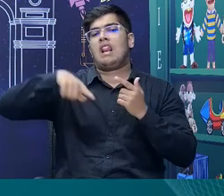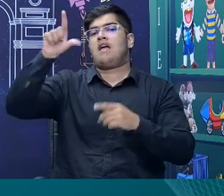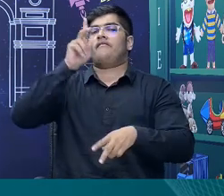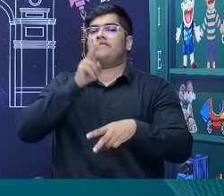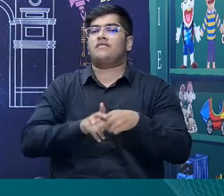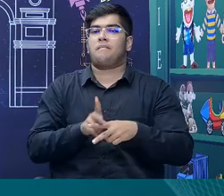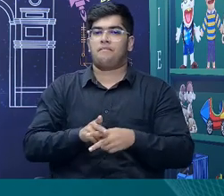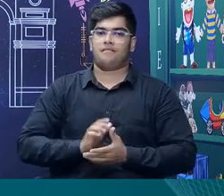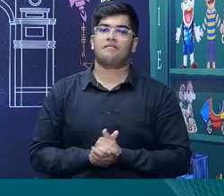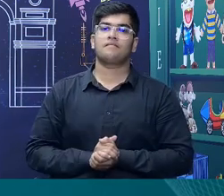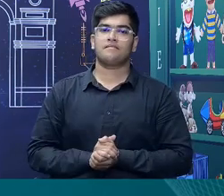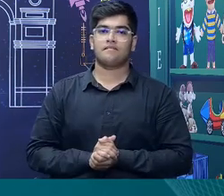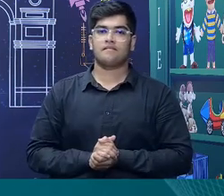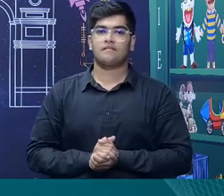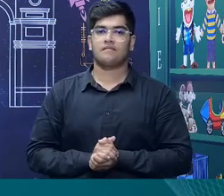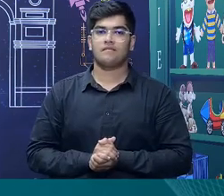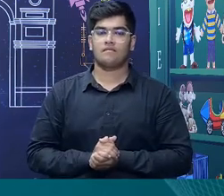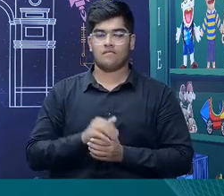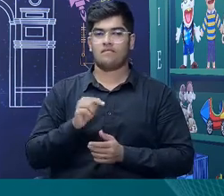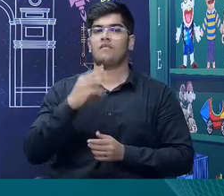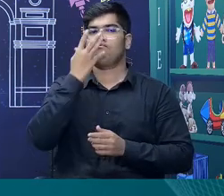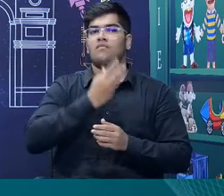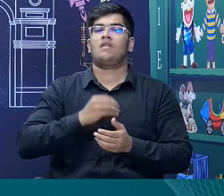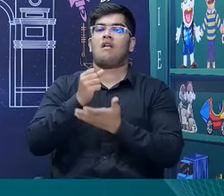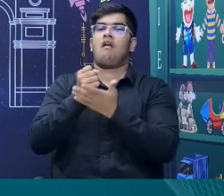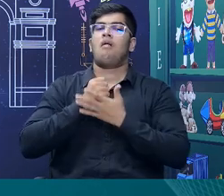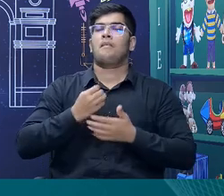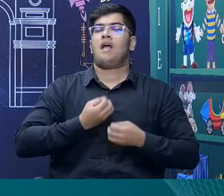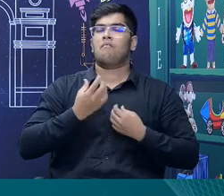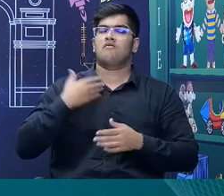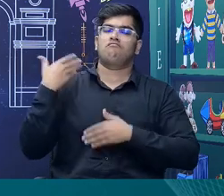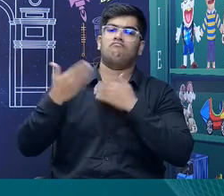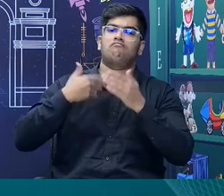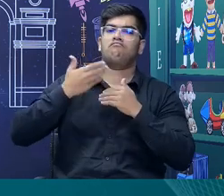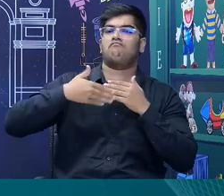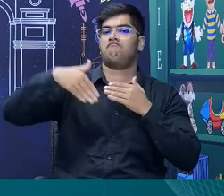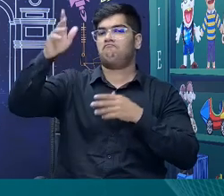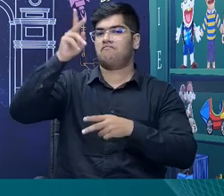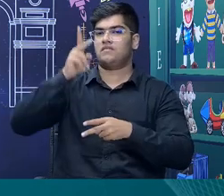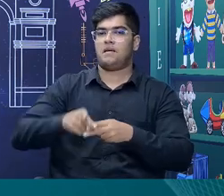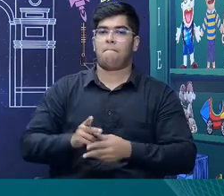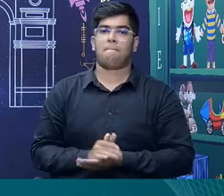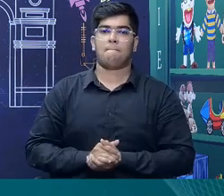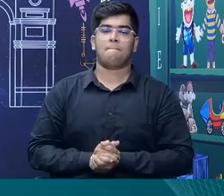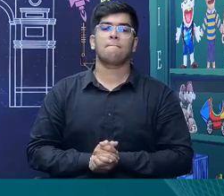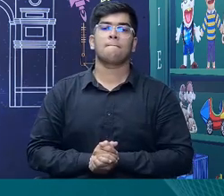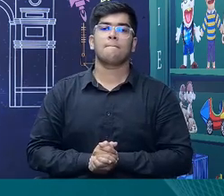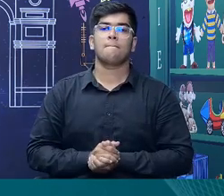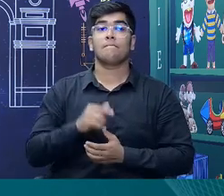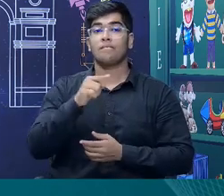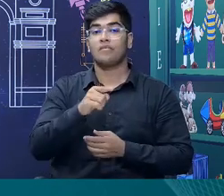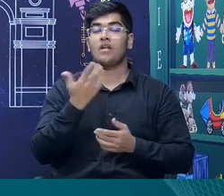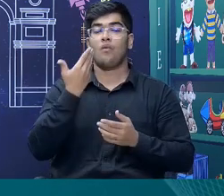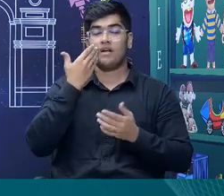अनंत खुशियां लेकर ए रहे हैं गणेश जी हमारे जीवन में और दशा यानी की दसवां दिन तो चतुर्थी की जो